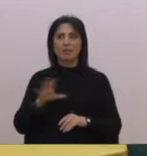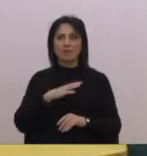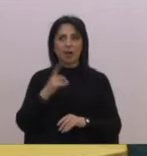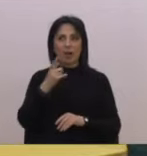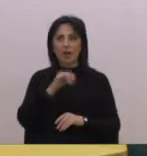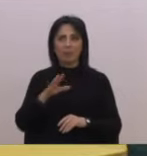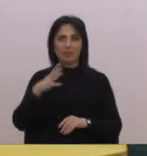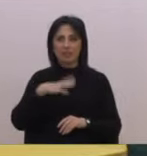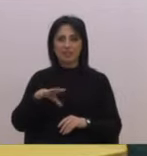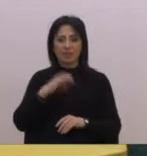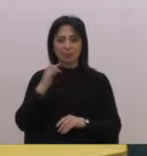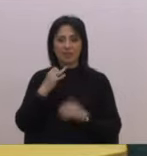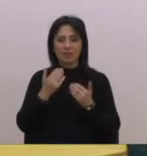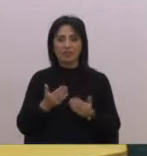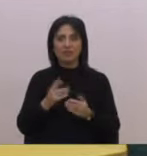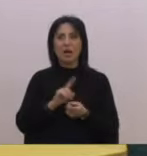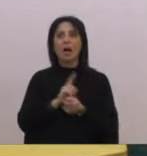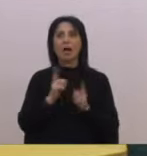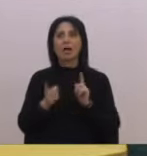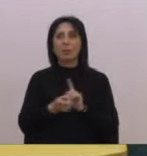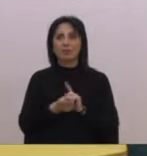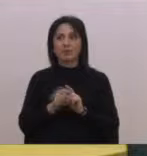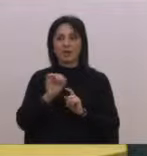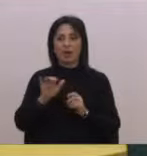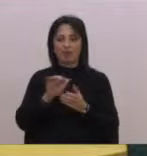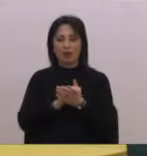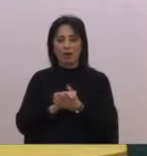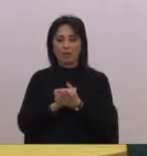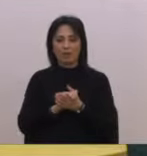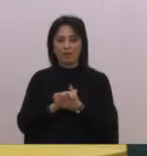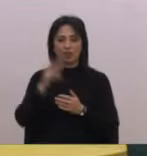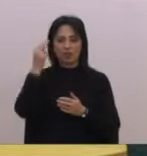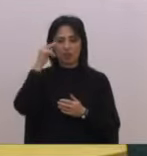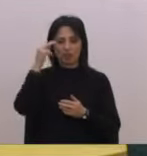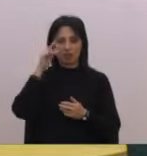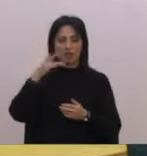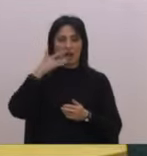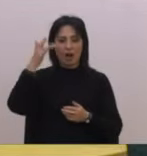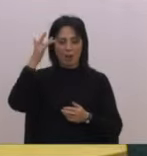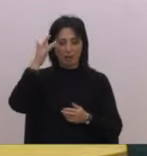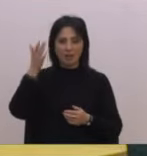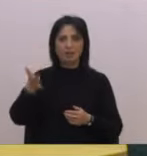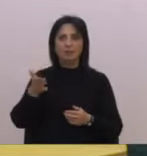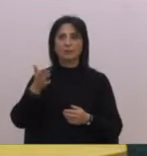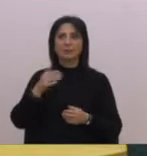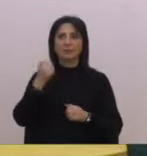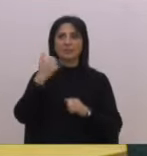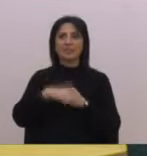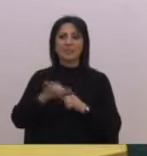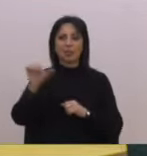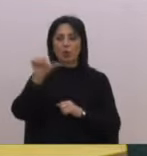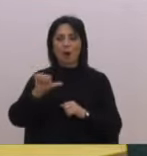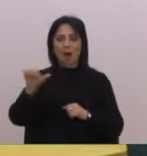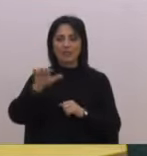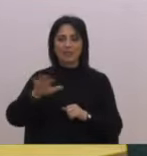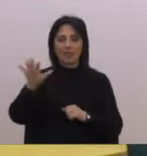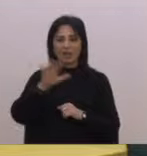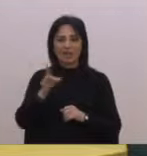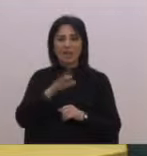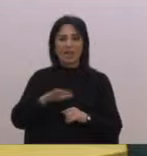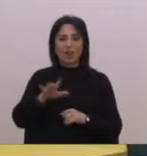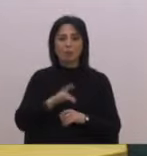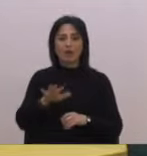მხოლოდ საქართველოს ინტერესებში, არამედ ევროკავშირის, ჩინეთის, ამერიკის შეერთებული შტატების, ცენტრალური აზიის ქვეყნების,